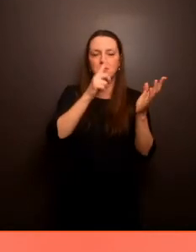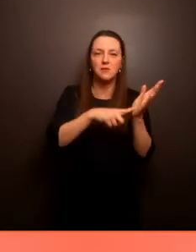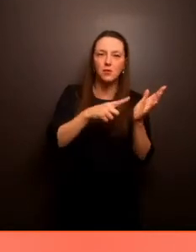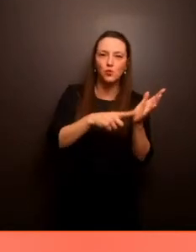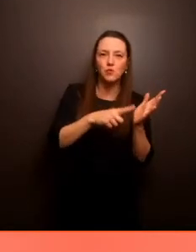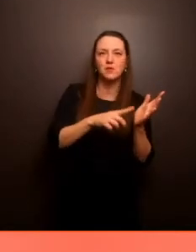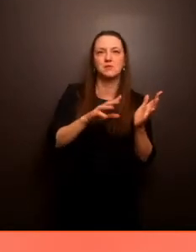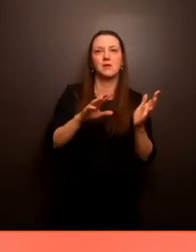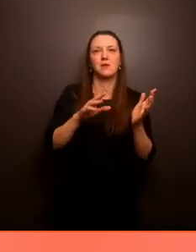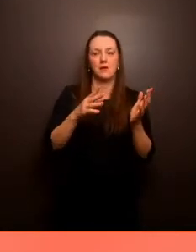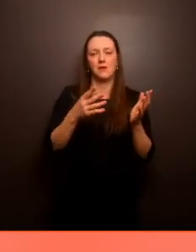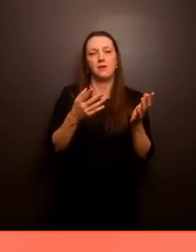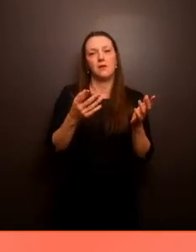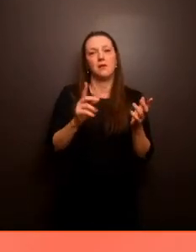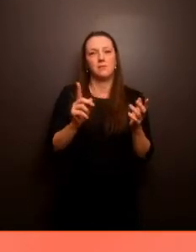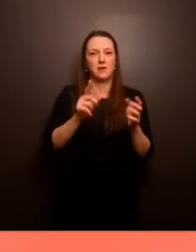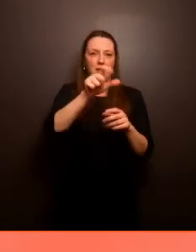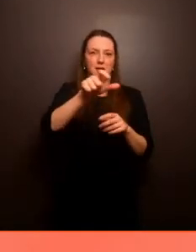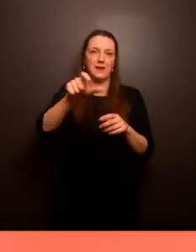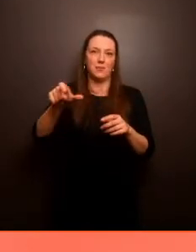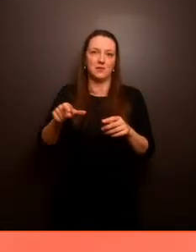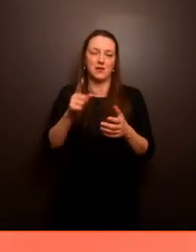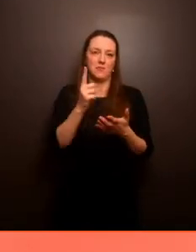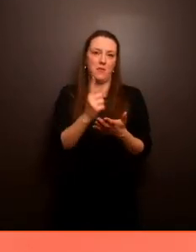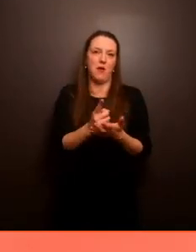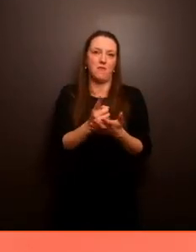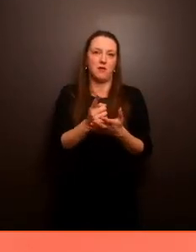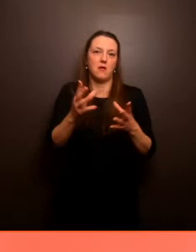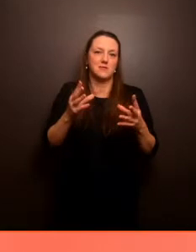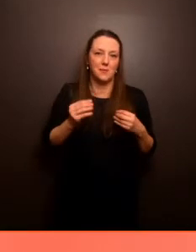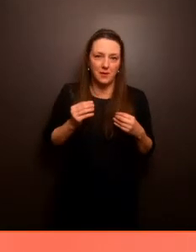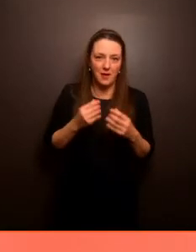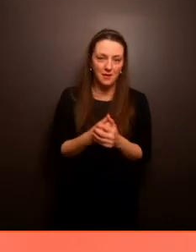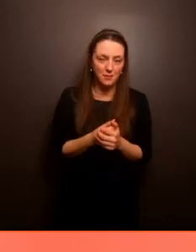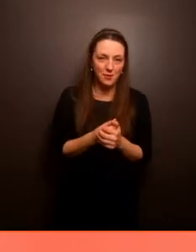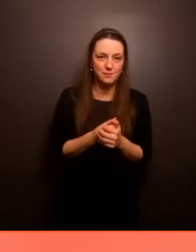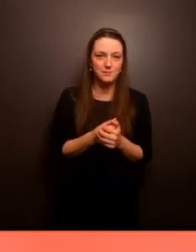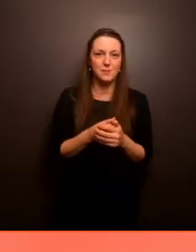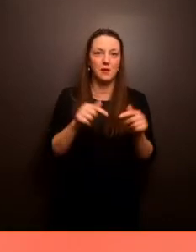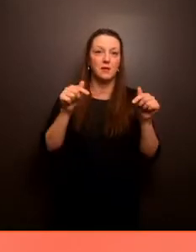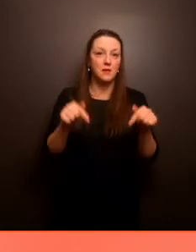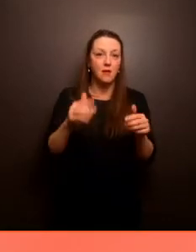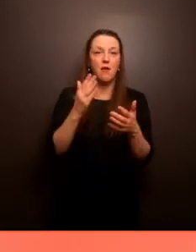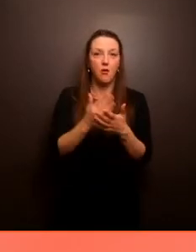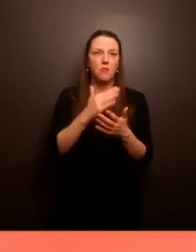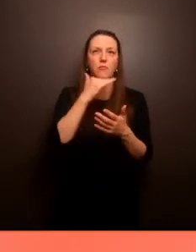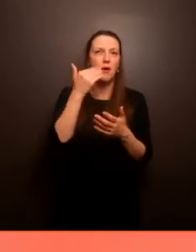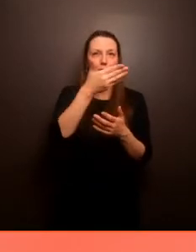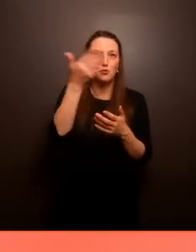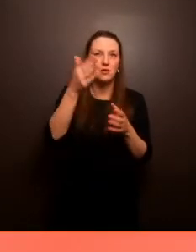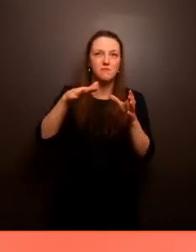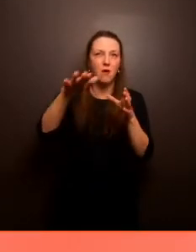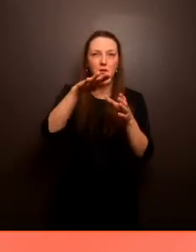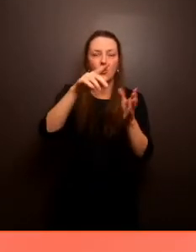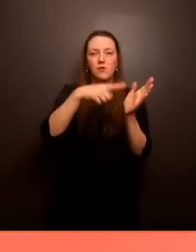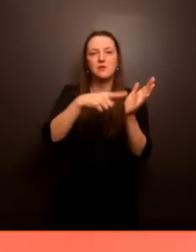või kohanemisega seotud võimekusi, mis on täna nõutud väga paljudes valdkondades,